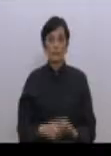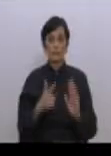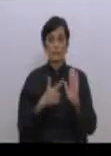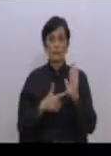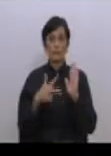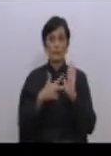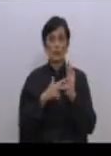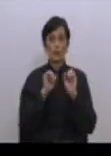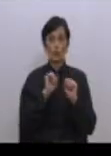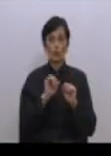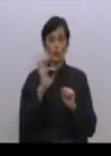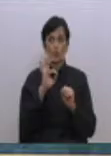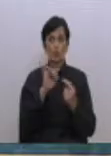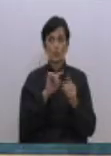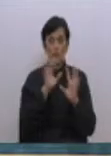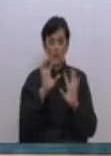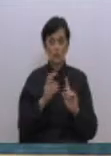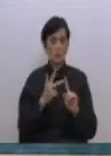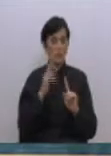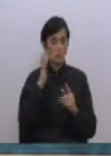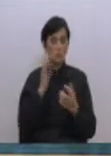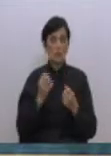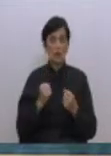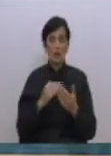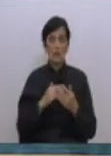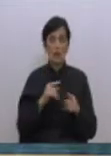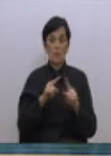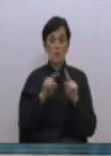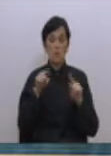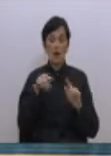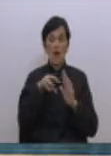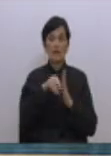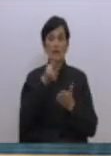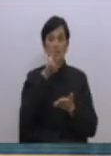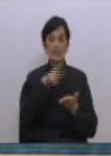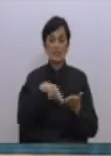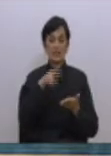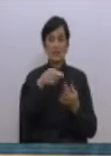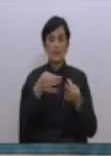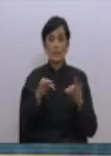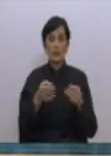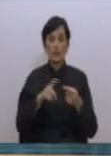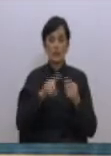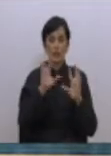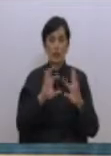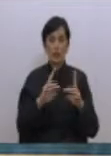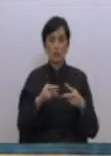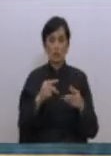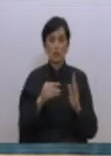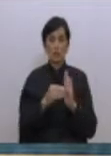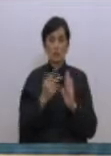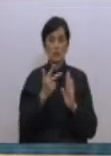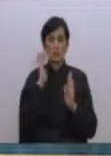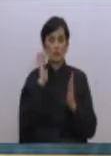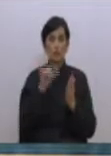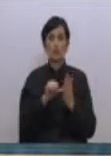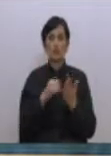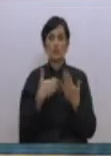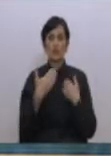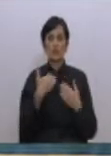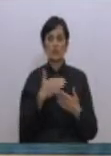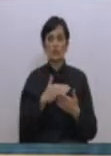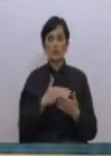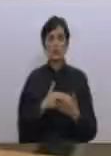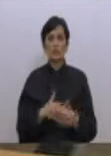Samuzat Trametim Mohre, nu uitați să ne canonii mei sunt măsurat mirebuli. Am o pachetă licenței de biserică, ne bartuie biserica, ca nu-i suleva, mi se mai tot ce ar tot kenchiscos regim.